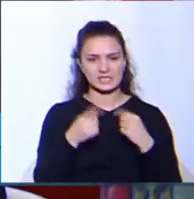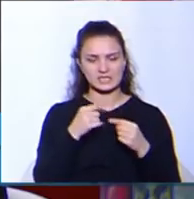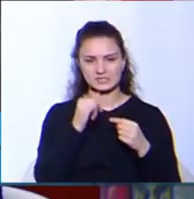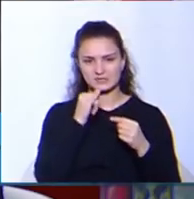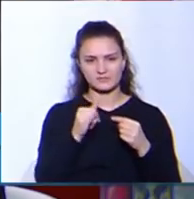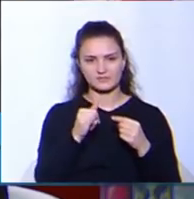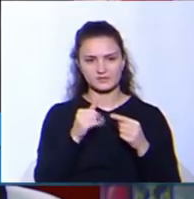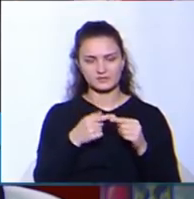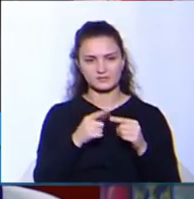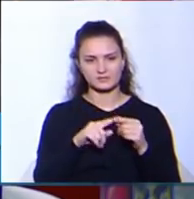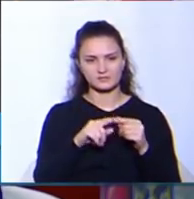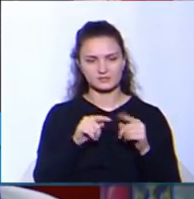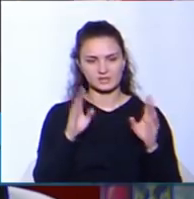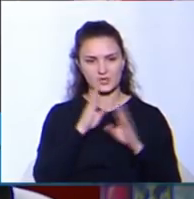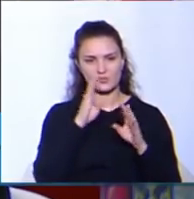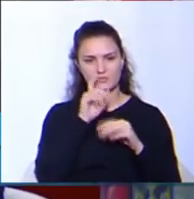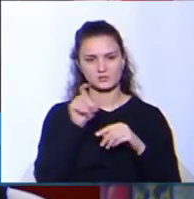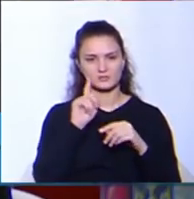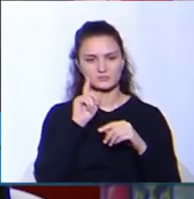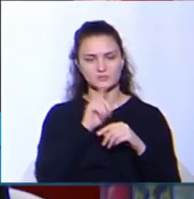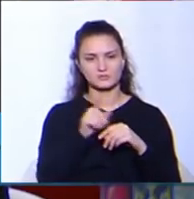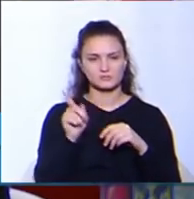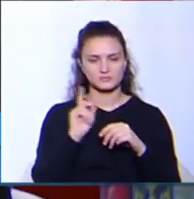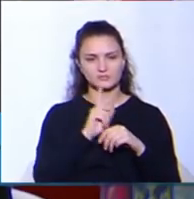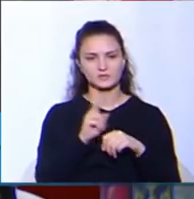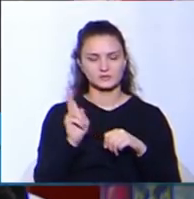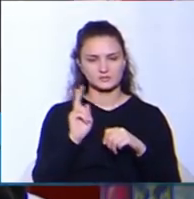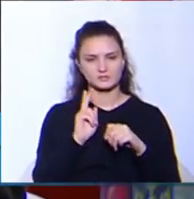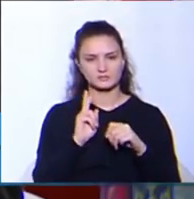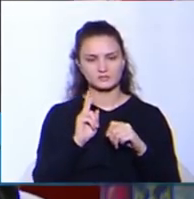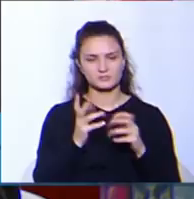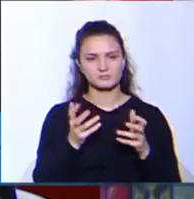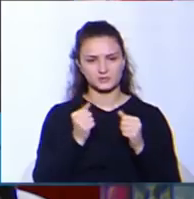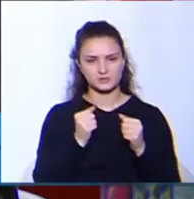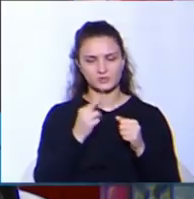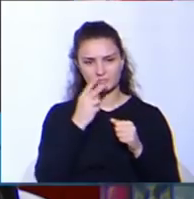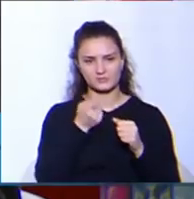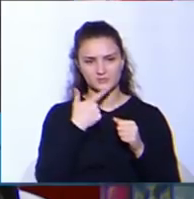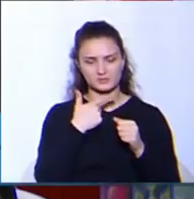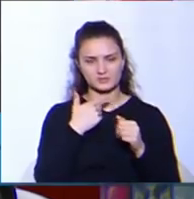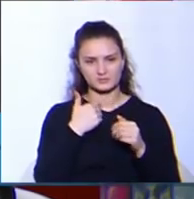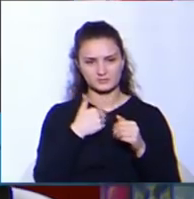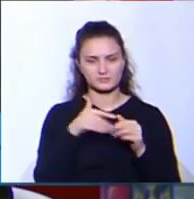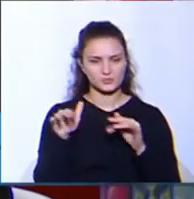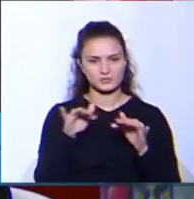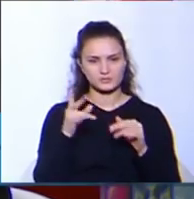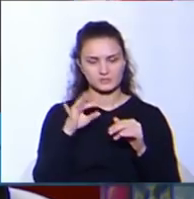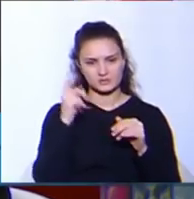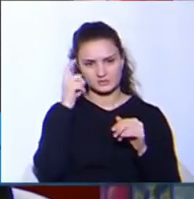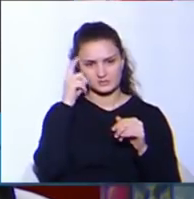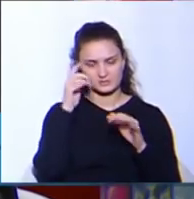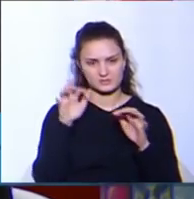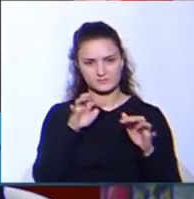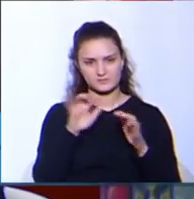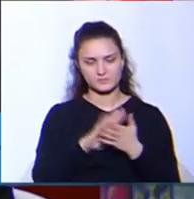ანუ არახთა გაუმართლა იმ ახალგაზრდა, თქვათ, ვიც მიიღო პრეპარატი, წავიდა პროცესი, მაგრამ თავის